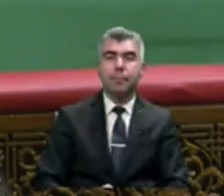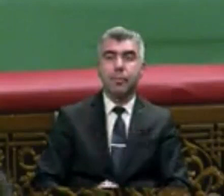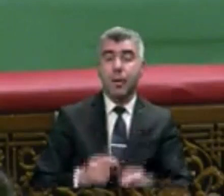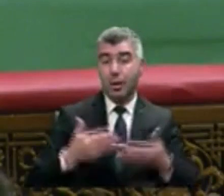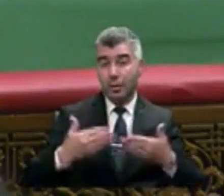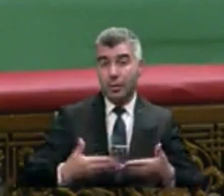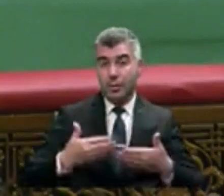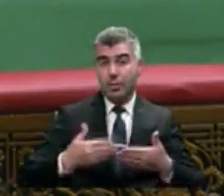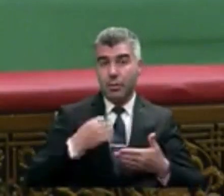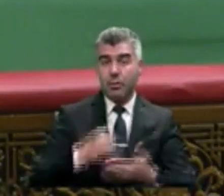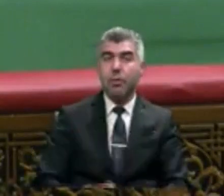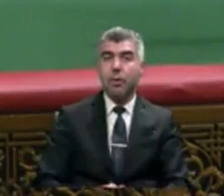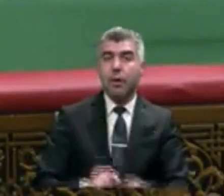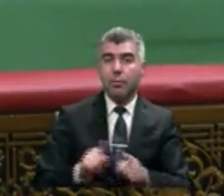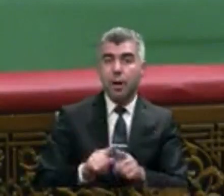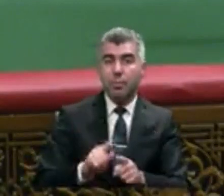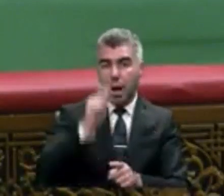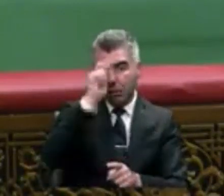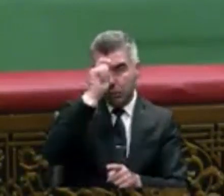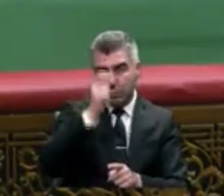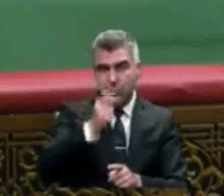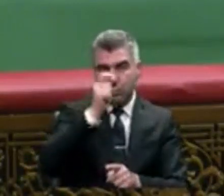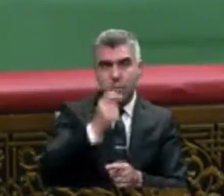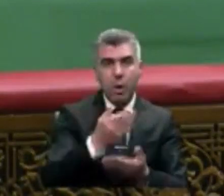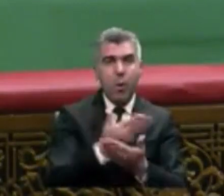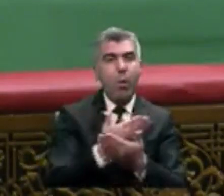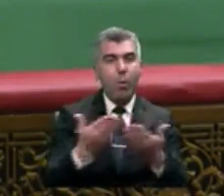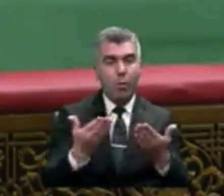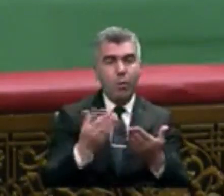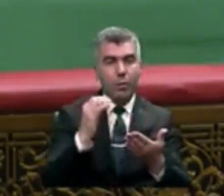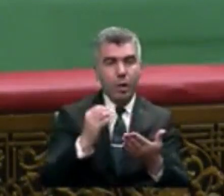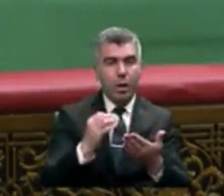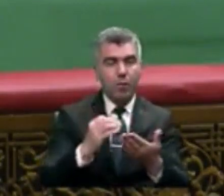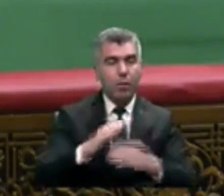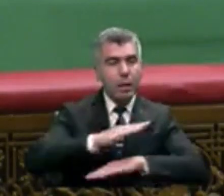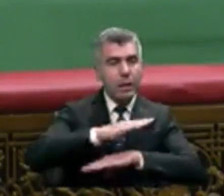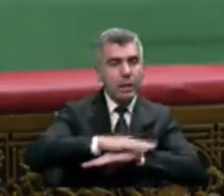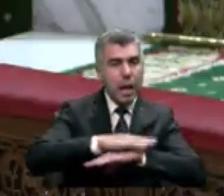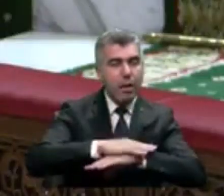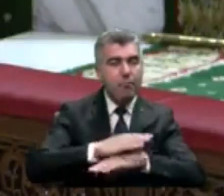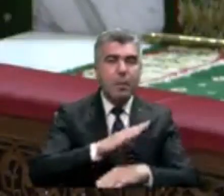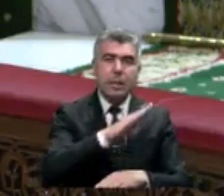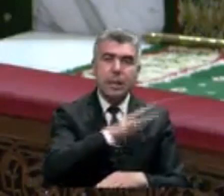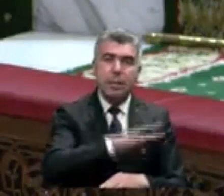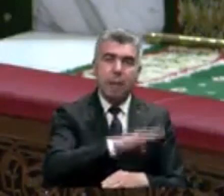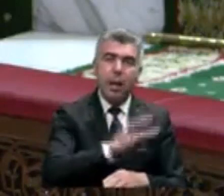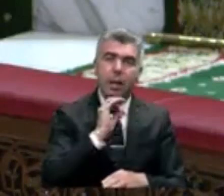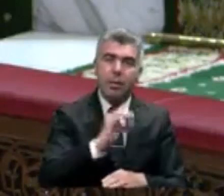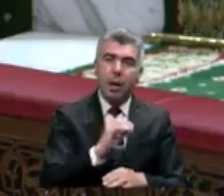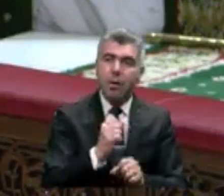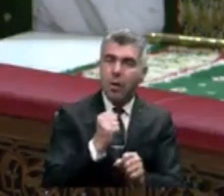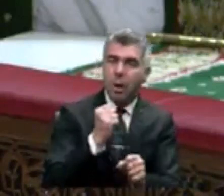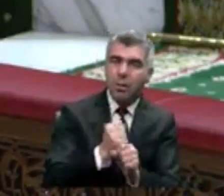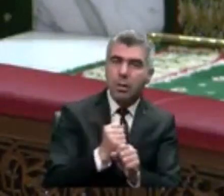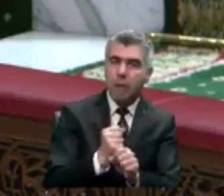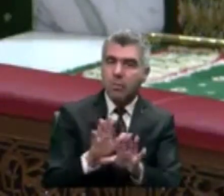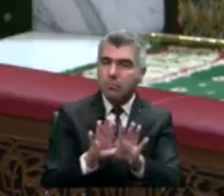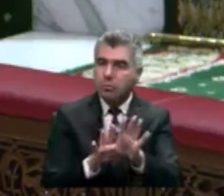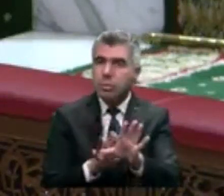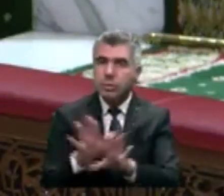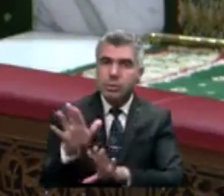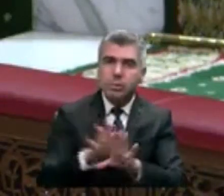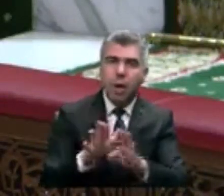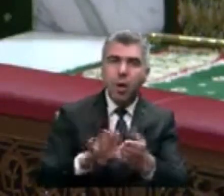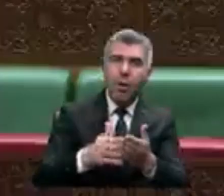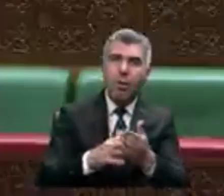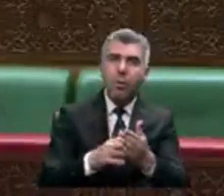لنرفع لهم قبعه الاحترام والتقدير على تضحيتهم وتفانيهم بالقيام بانشطه التاطير في الاشغال